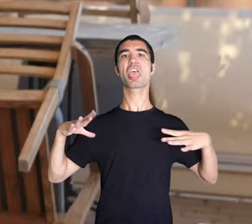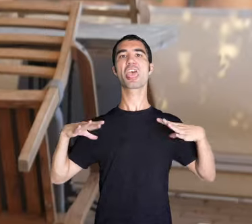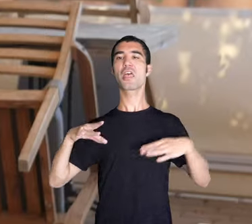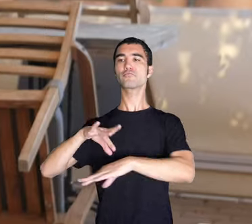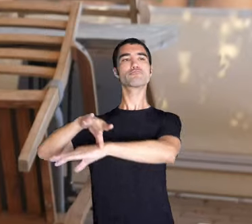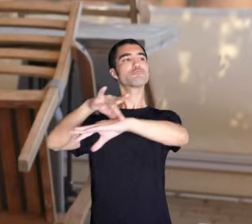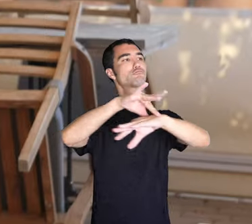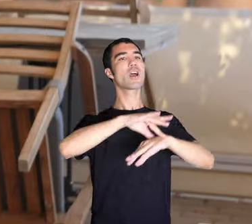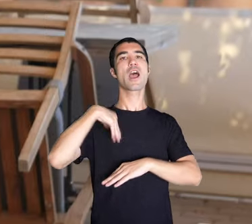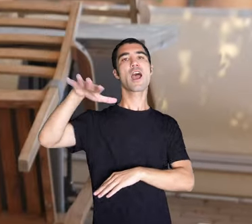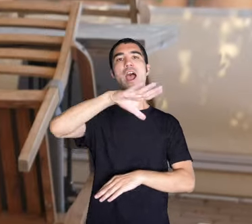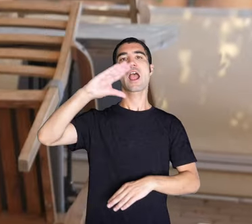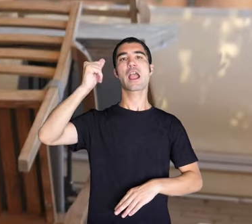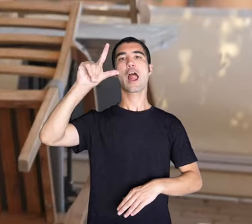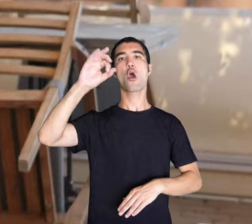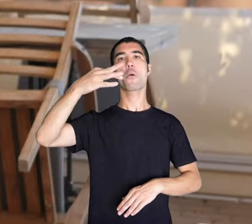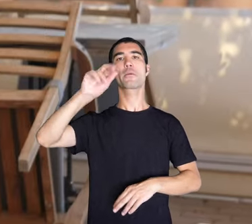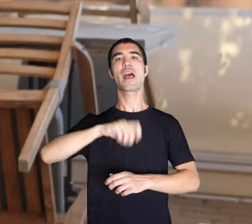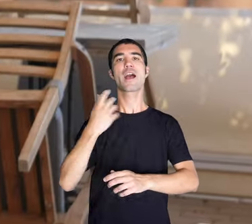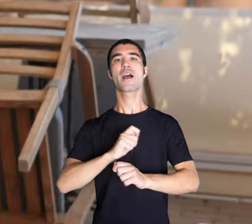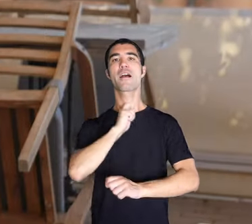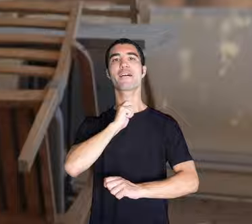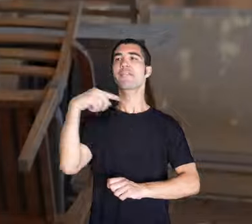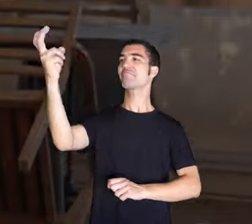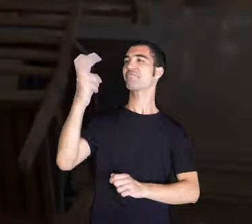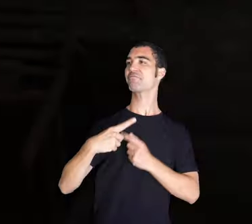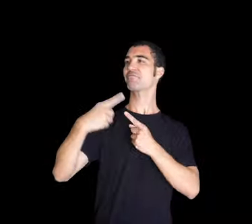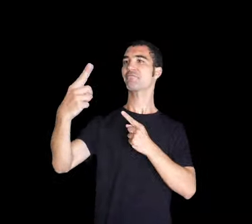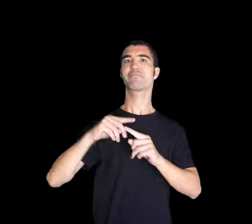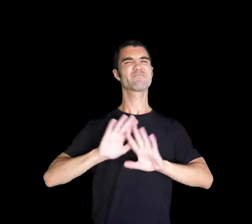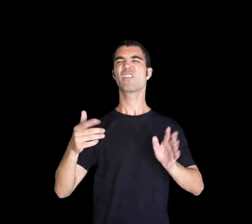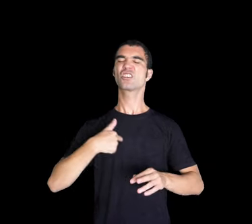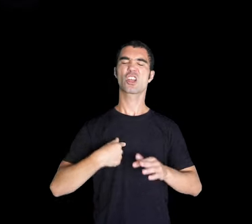i vendràs. No. I vaig pescar.